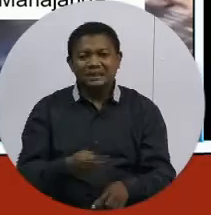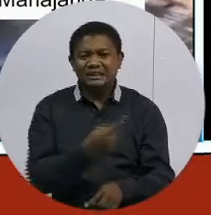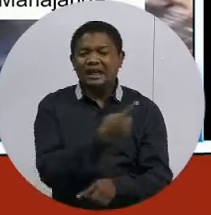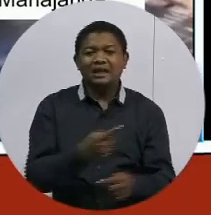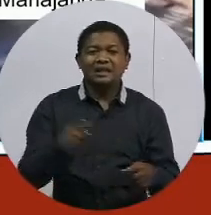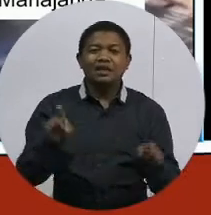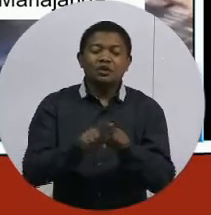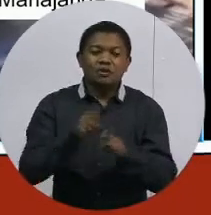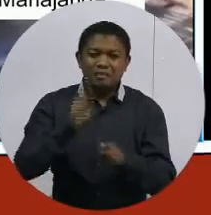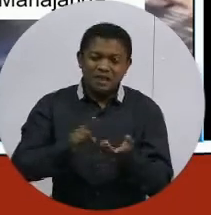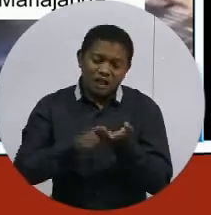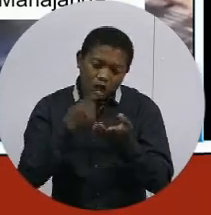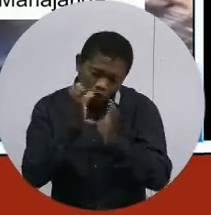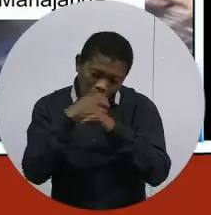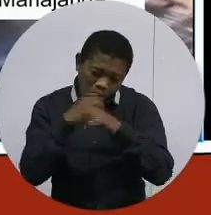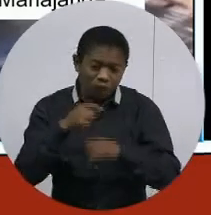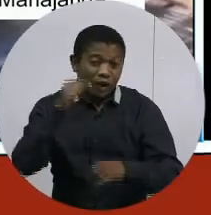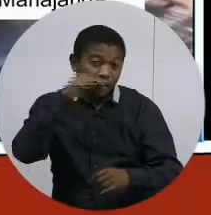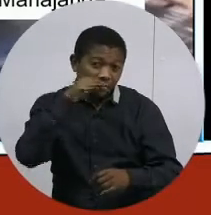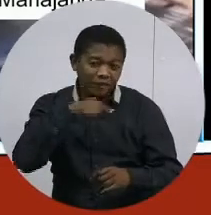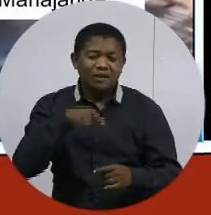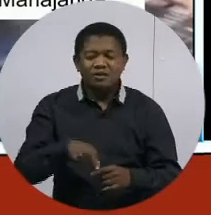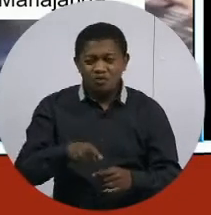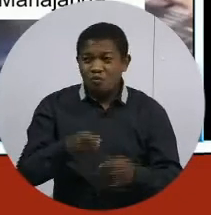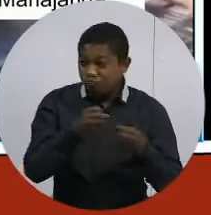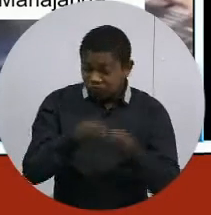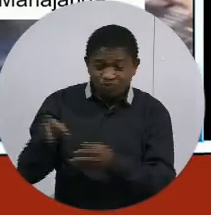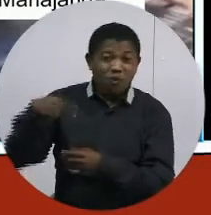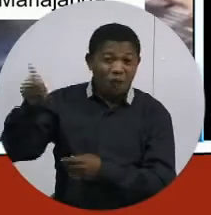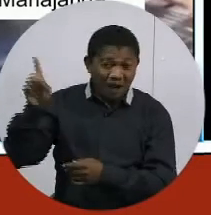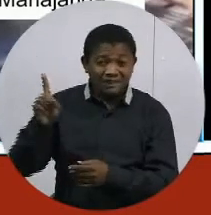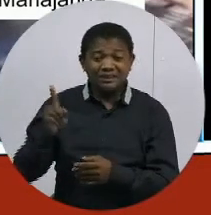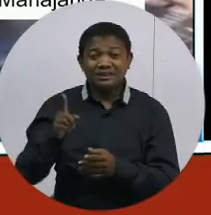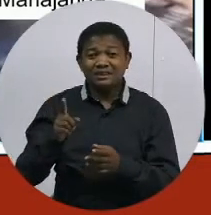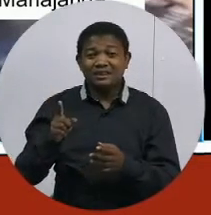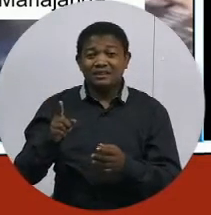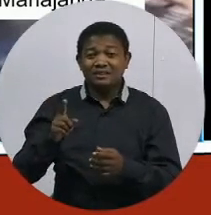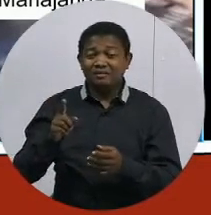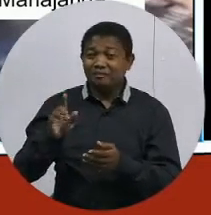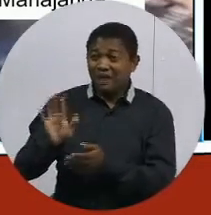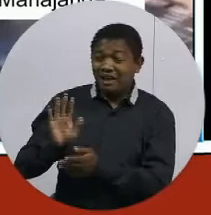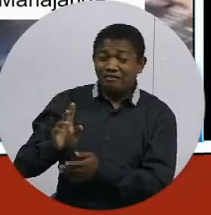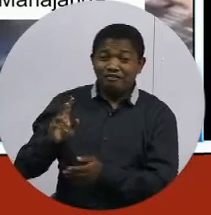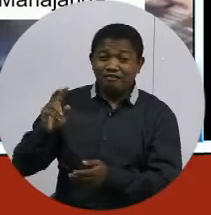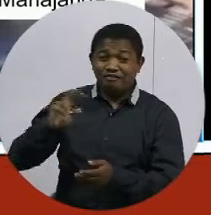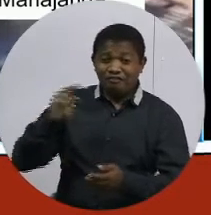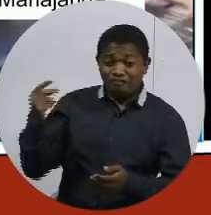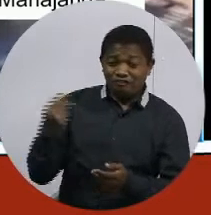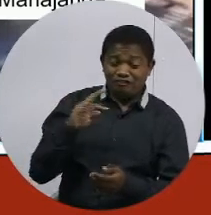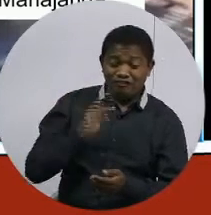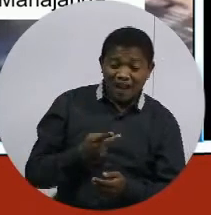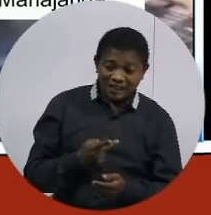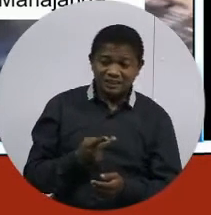prélèvement nalefa andrasana valina paikady fahatelo ny fehezana tanteraka zany